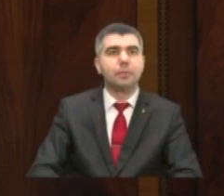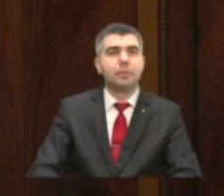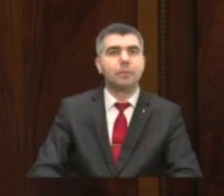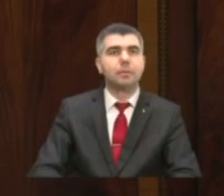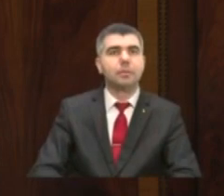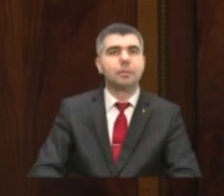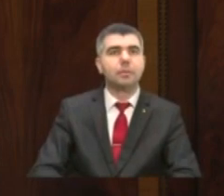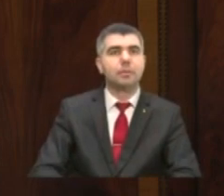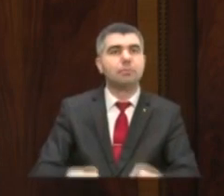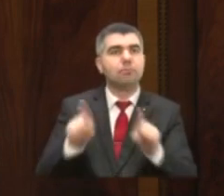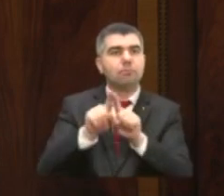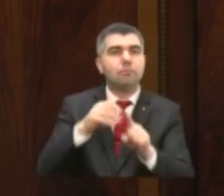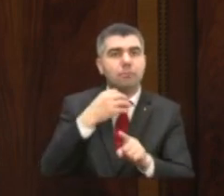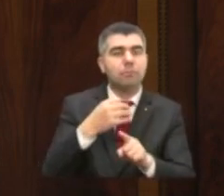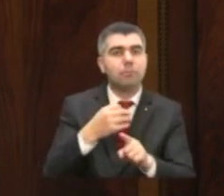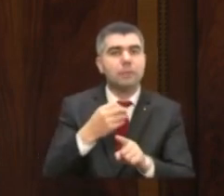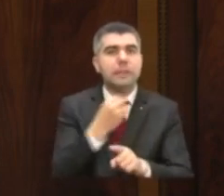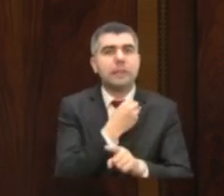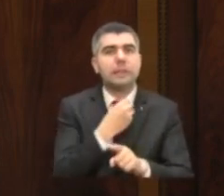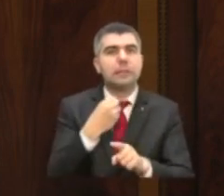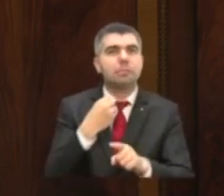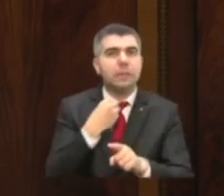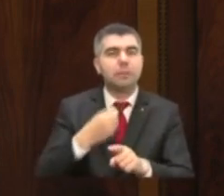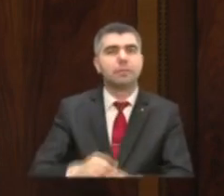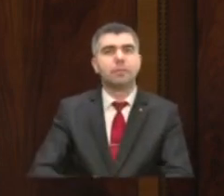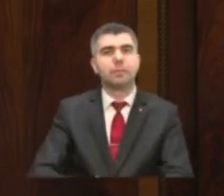يكفي أننا نمشي للصحة ونقولوا